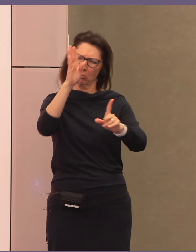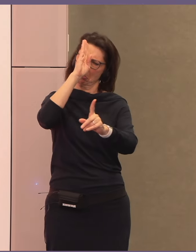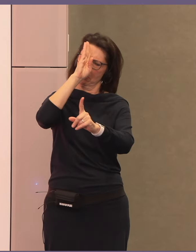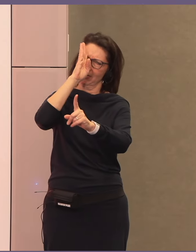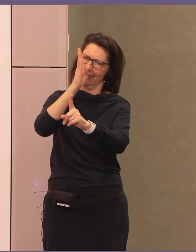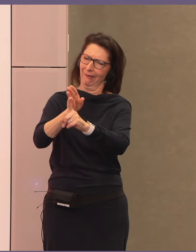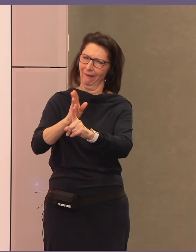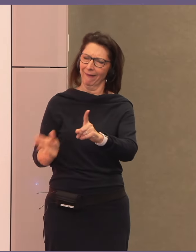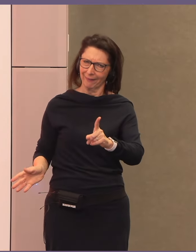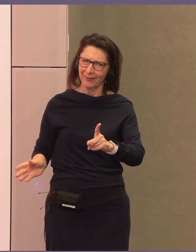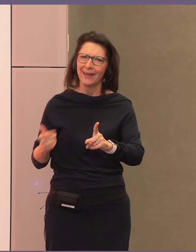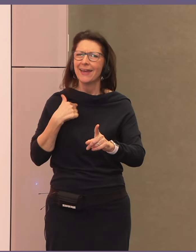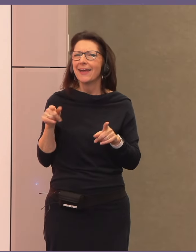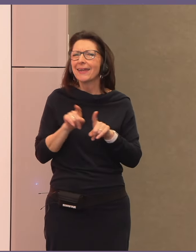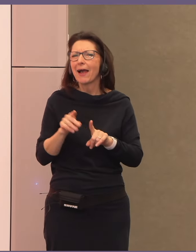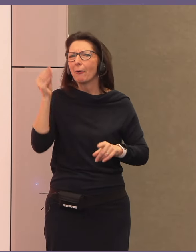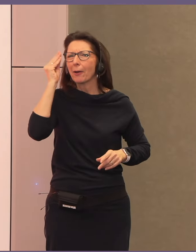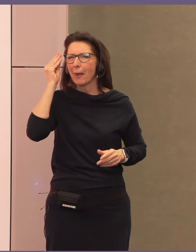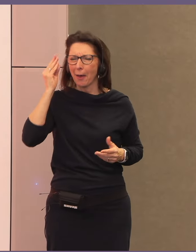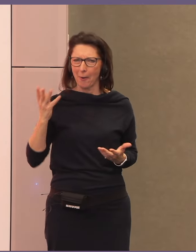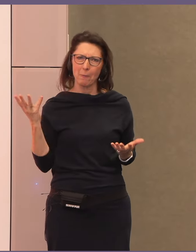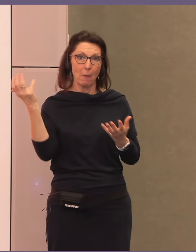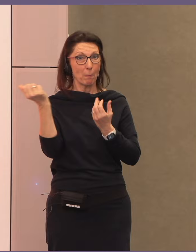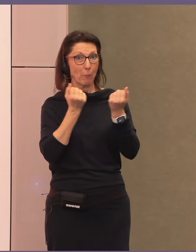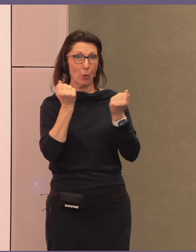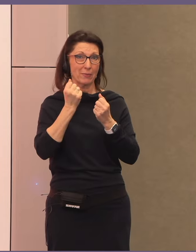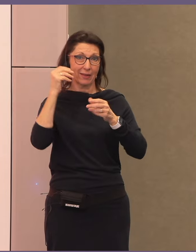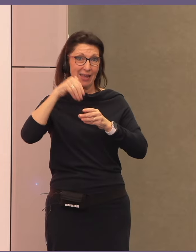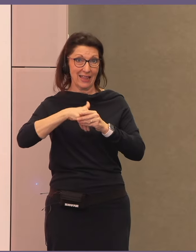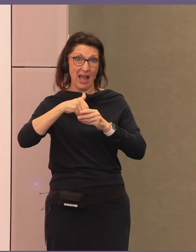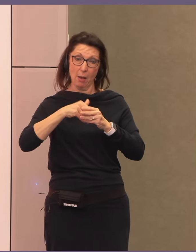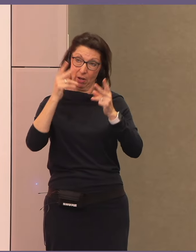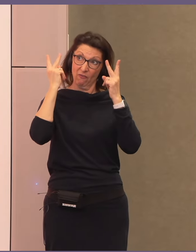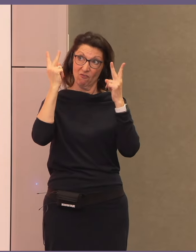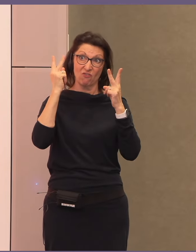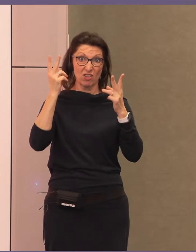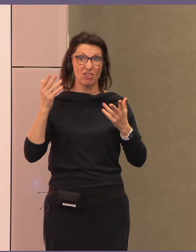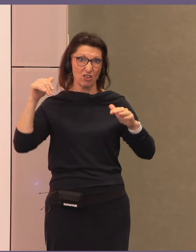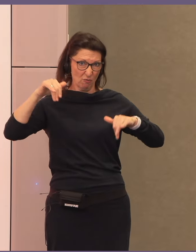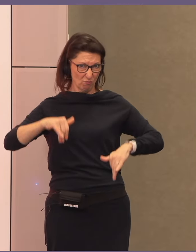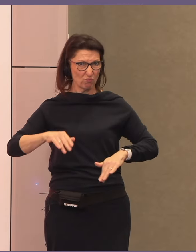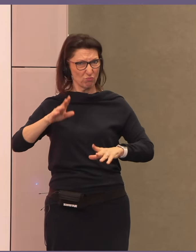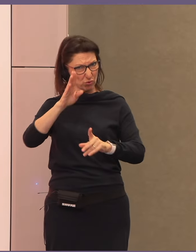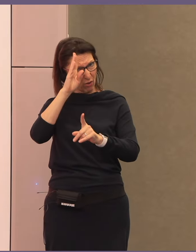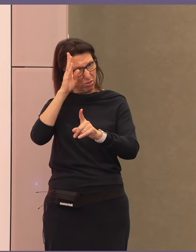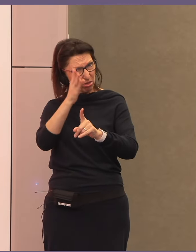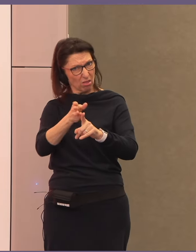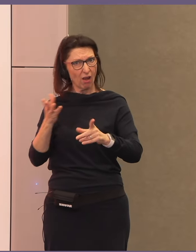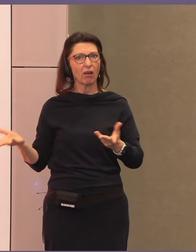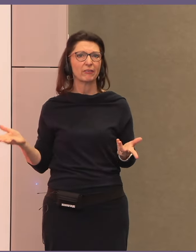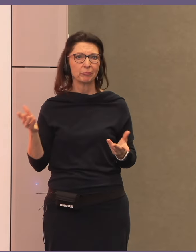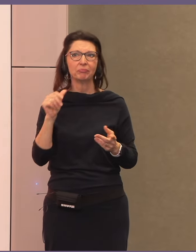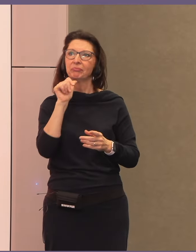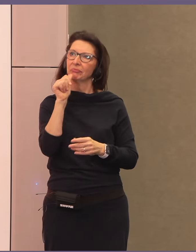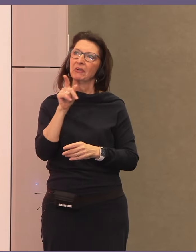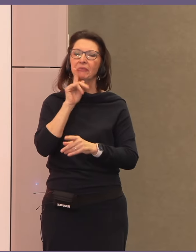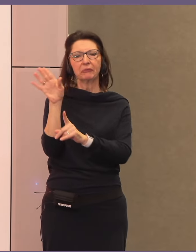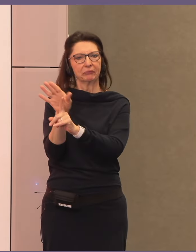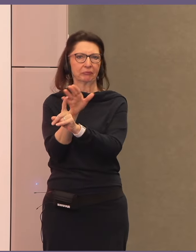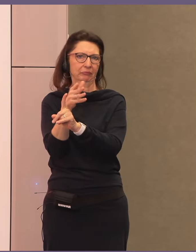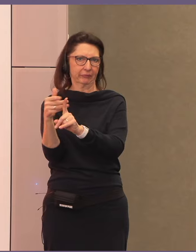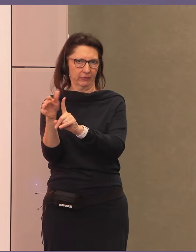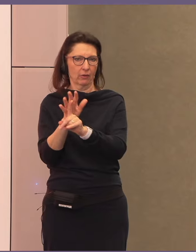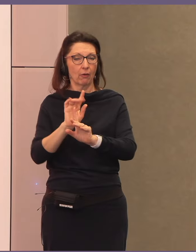ich glaube auch, dass das in der Politik auch wichtig ist, dass man sie nicht Honig um den Mund schmiert, sondern